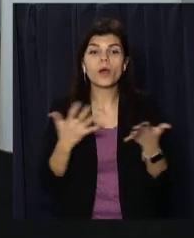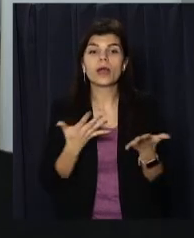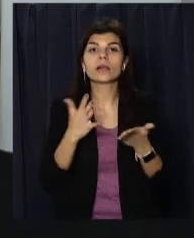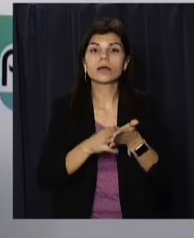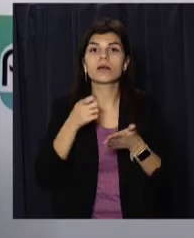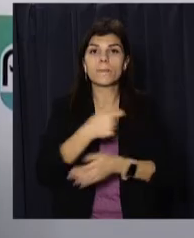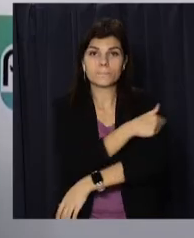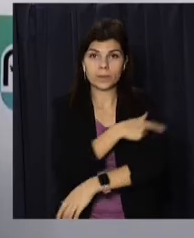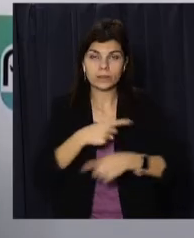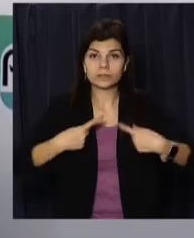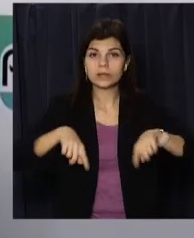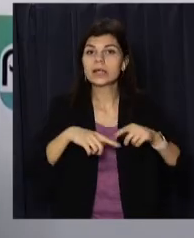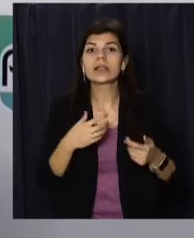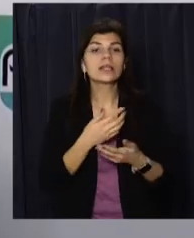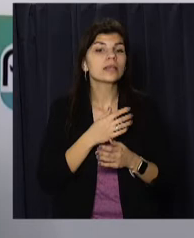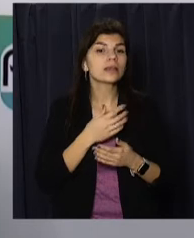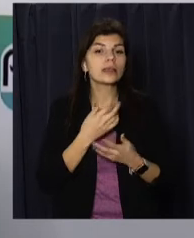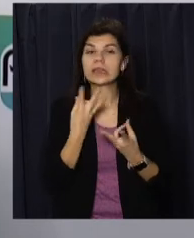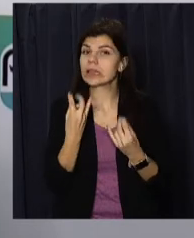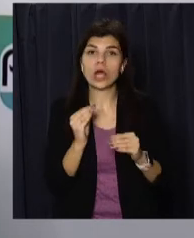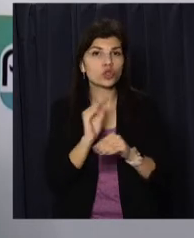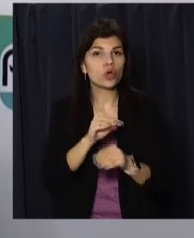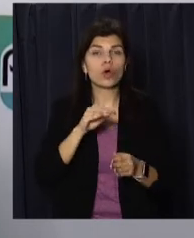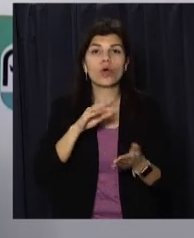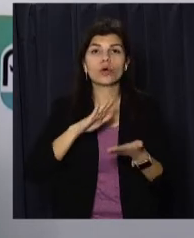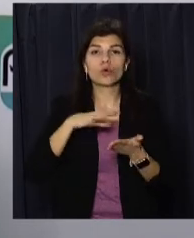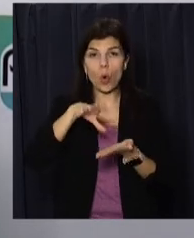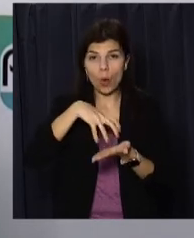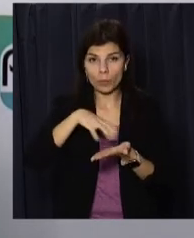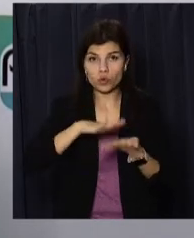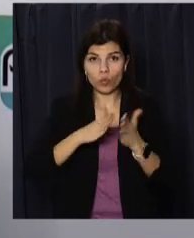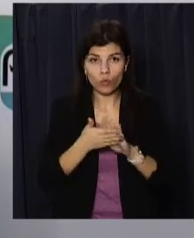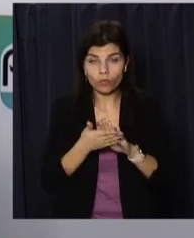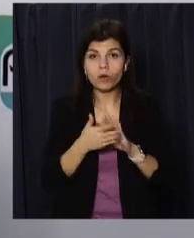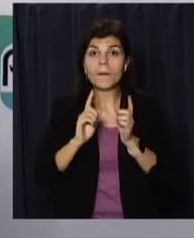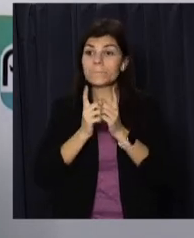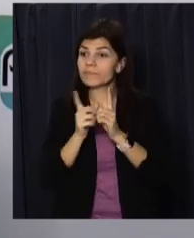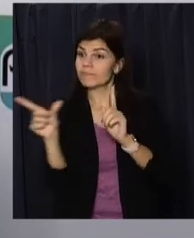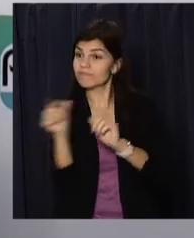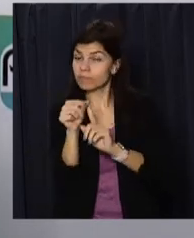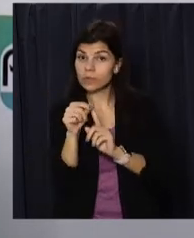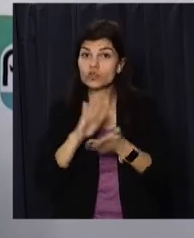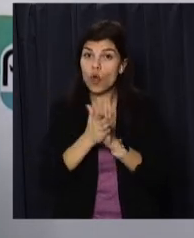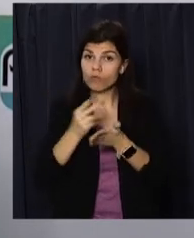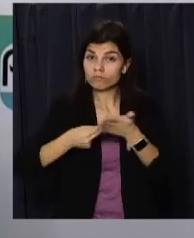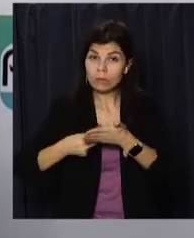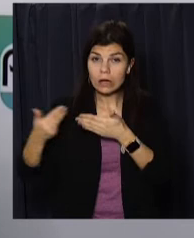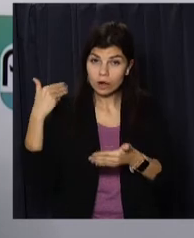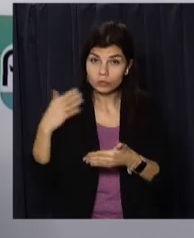подає медзаклад, не додали копію договору про надання послуг з перекладу жестовою мовою